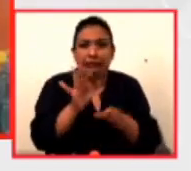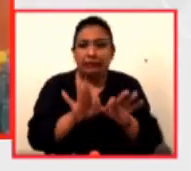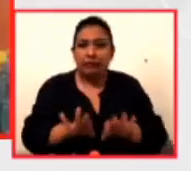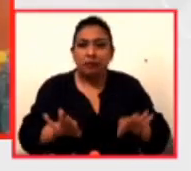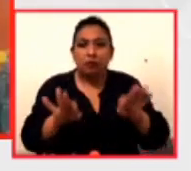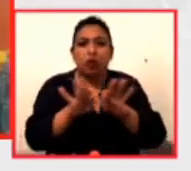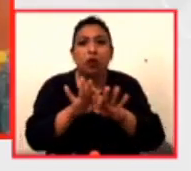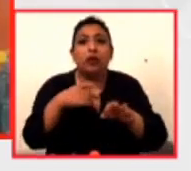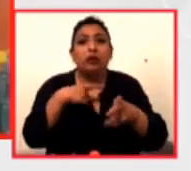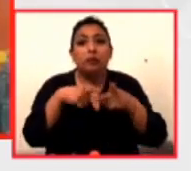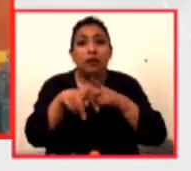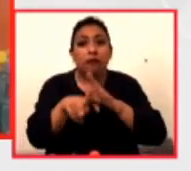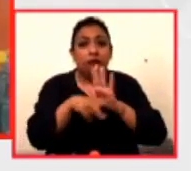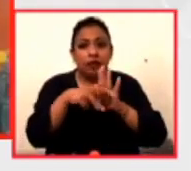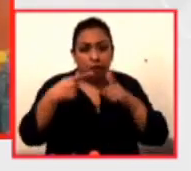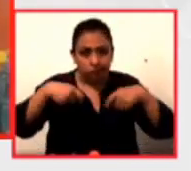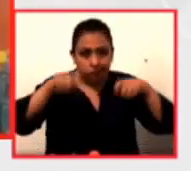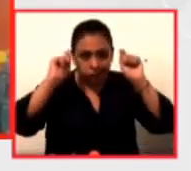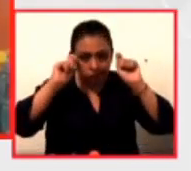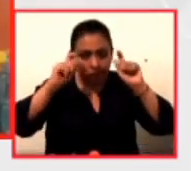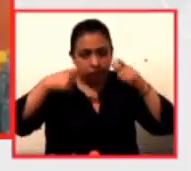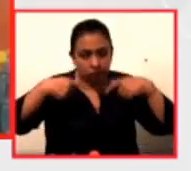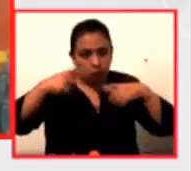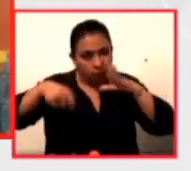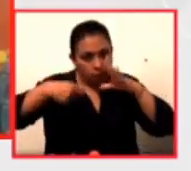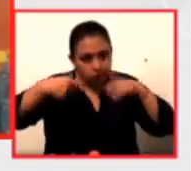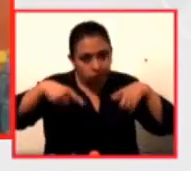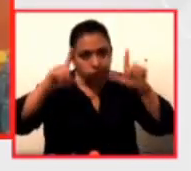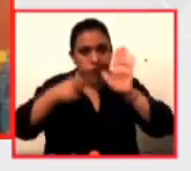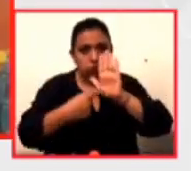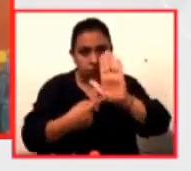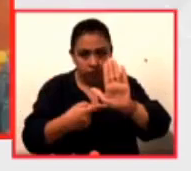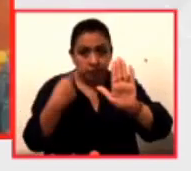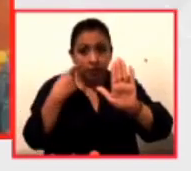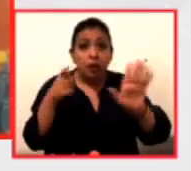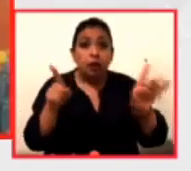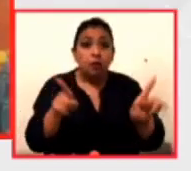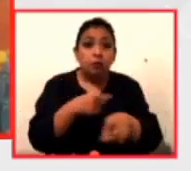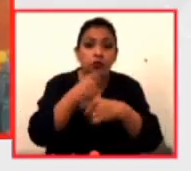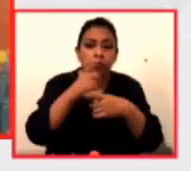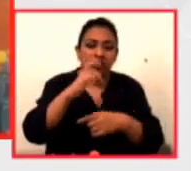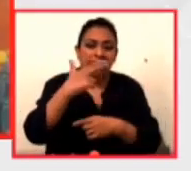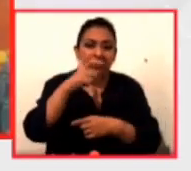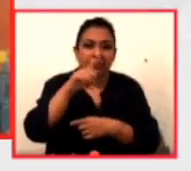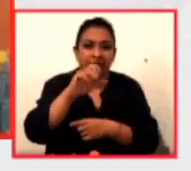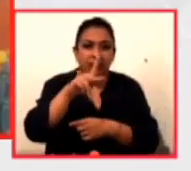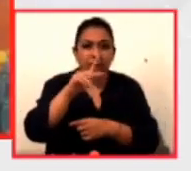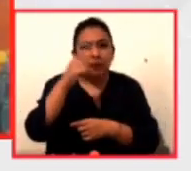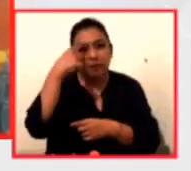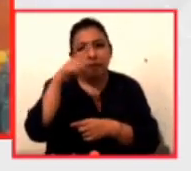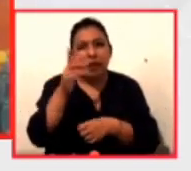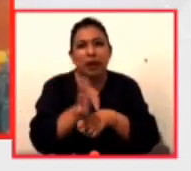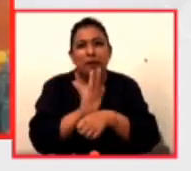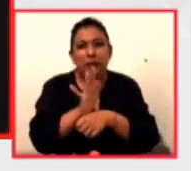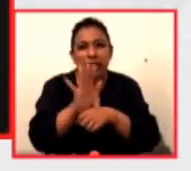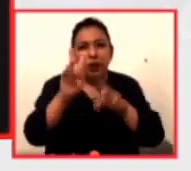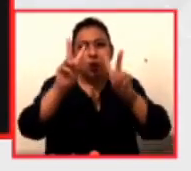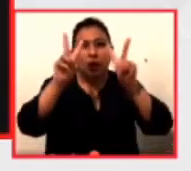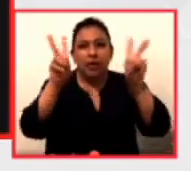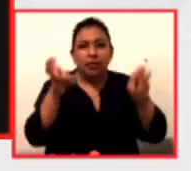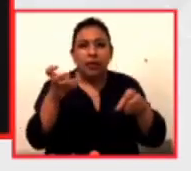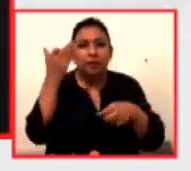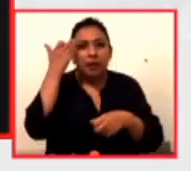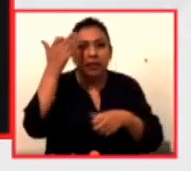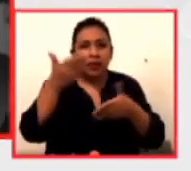comme beaucoup a un besoin tout particulier de son soutien en ce moment c'est pourquoi il nous a paru tout naturel d'associer ce projet de